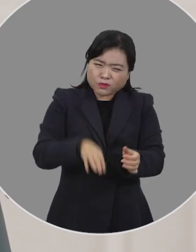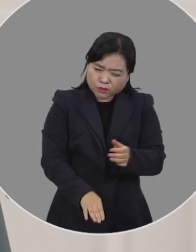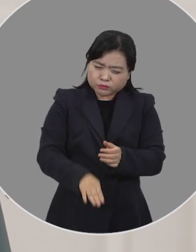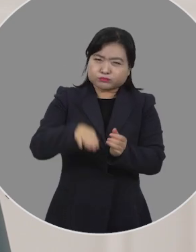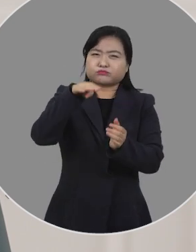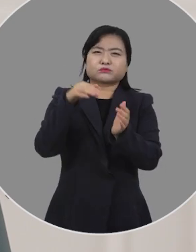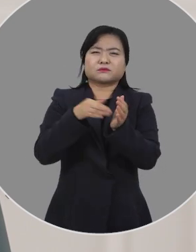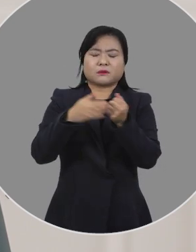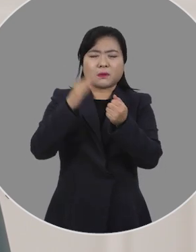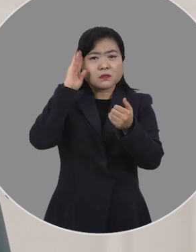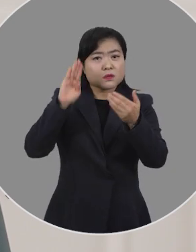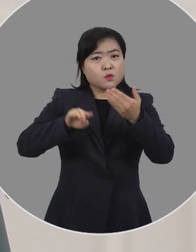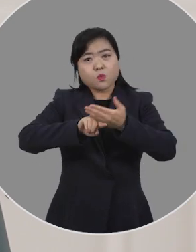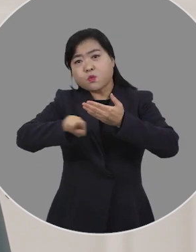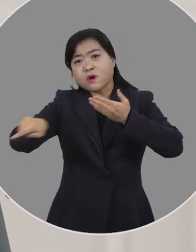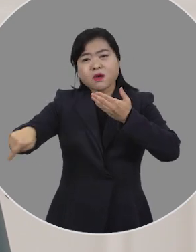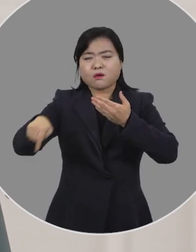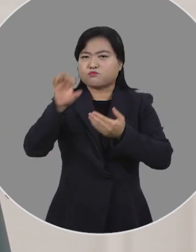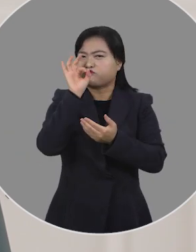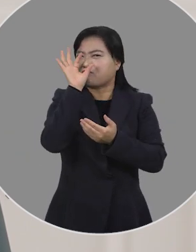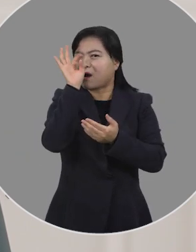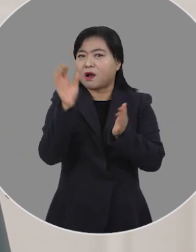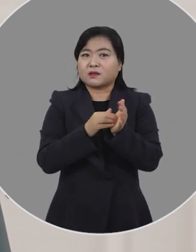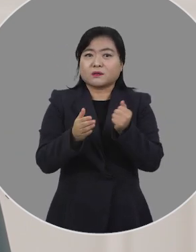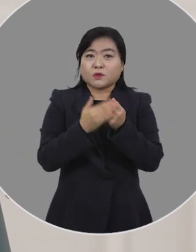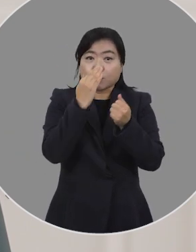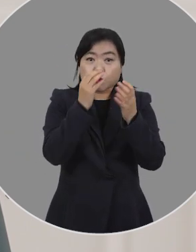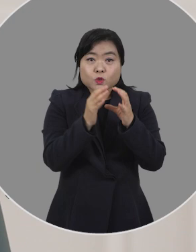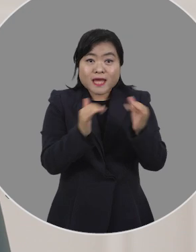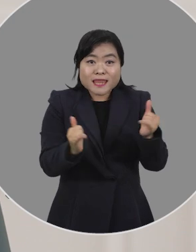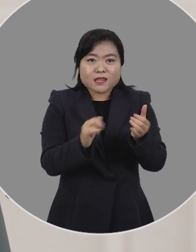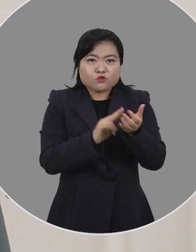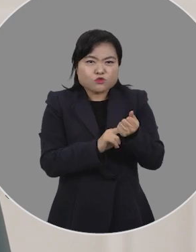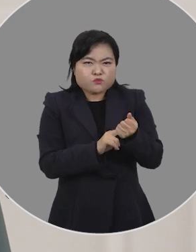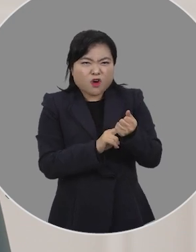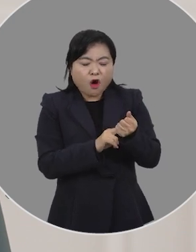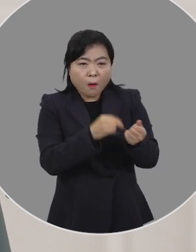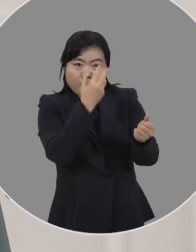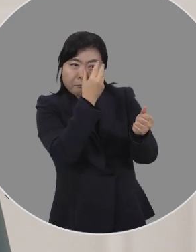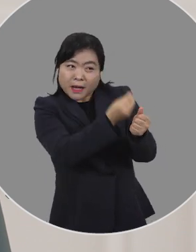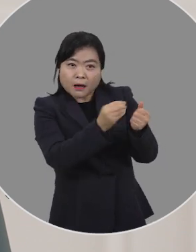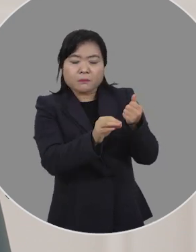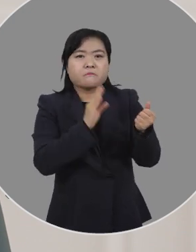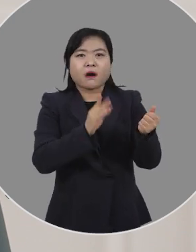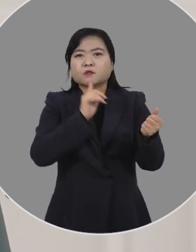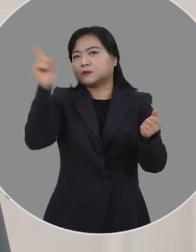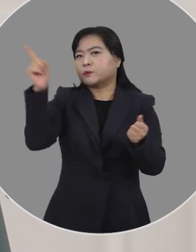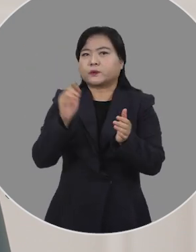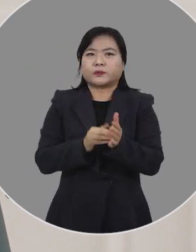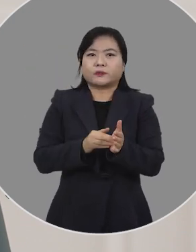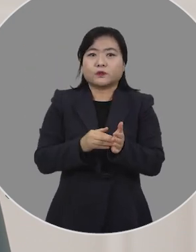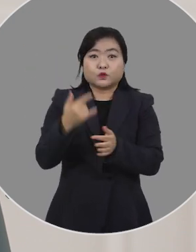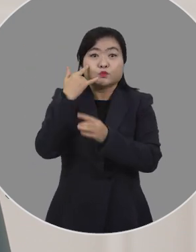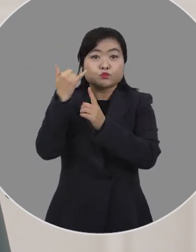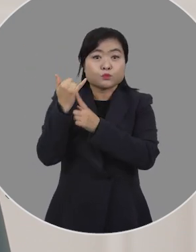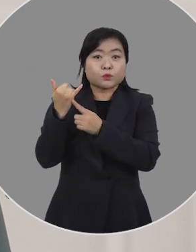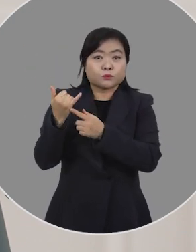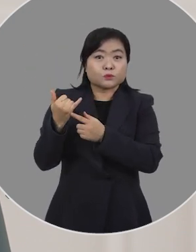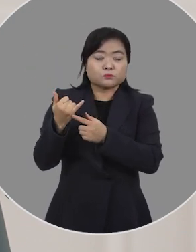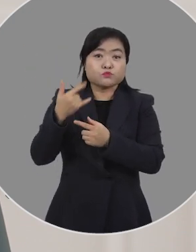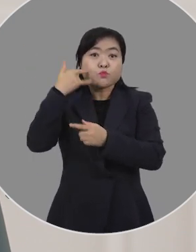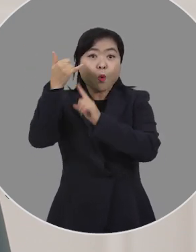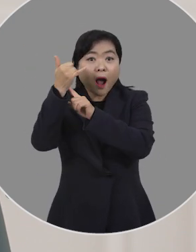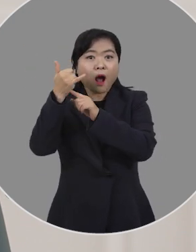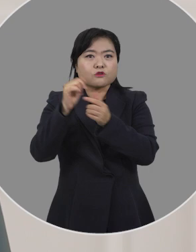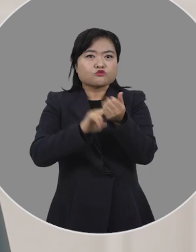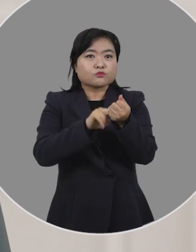수가 없어요. 그러다 보니까 누가 유대인 숨겨줬다 하는 게 우연히 보이면 바로 신고해요. 그 부모님이 그랬어도